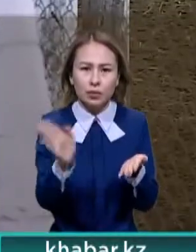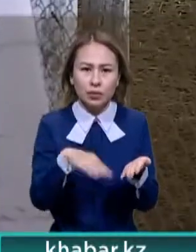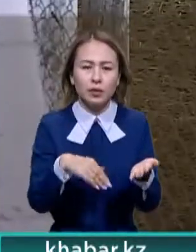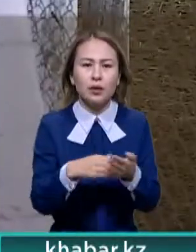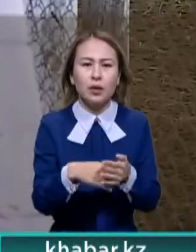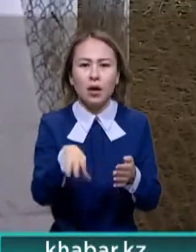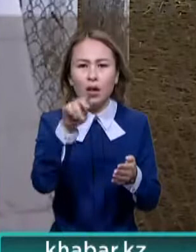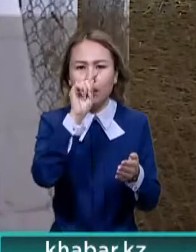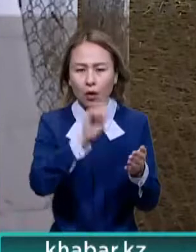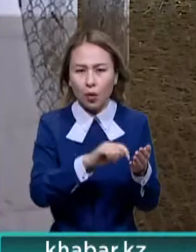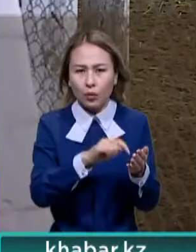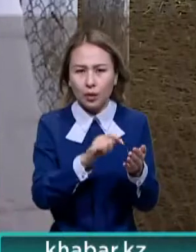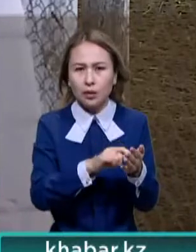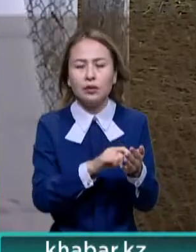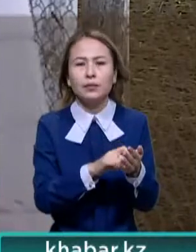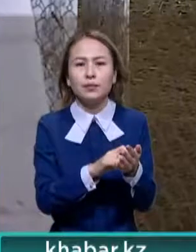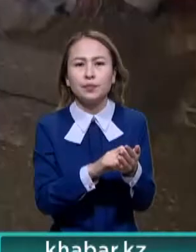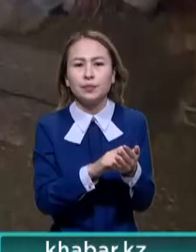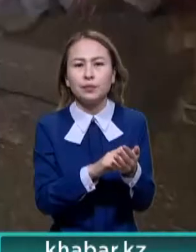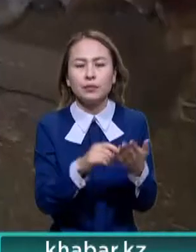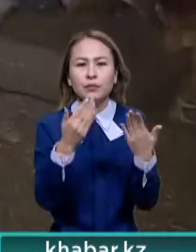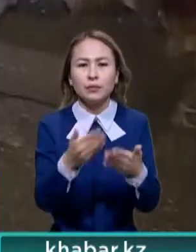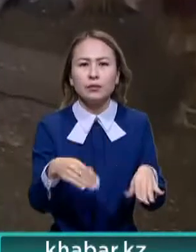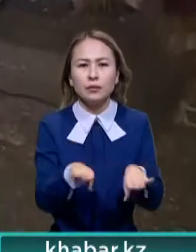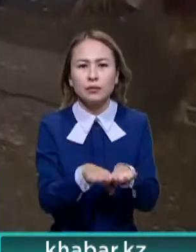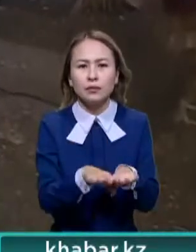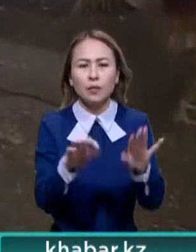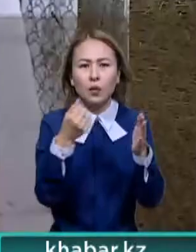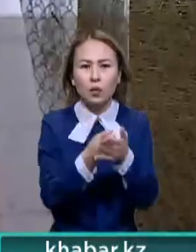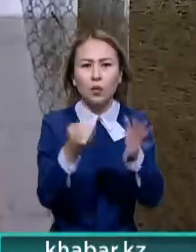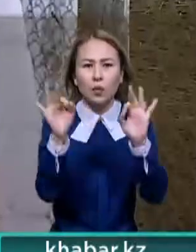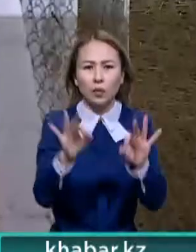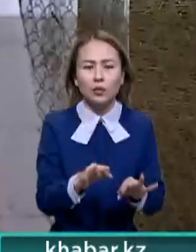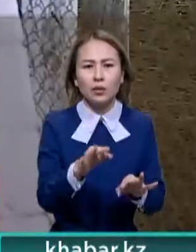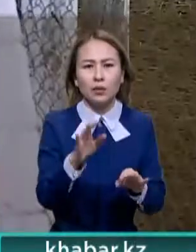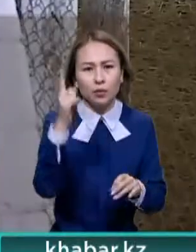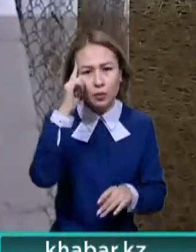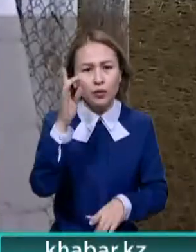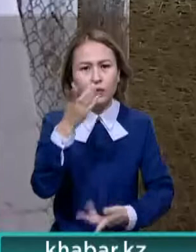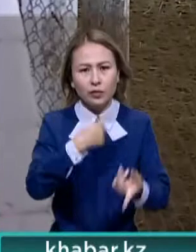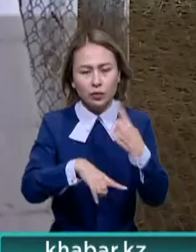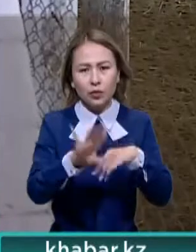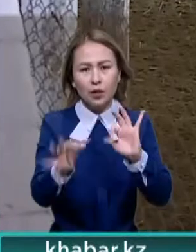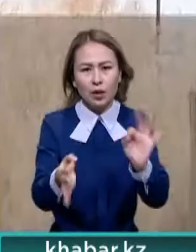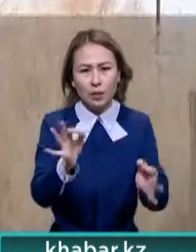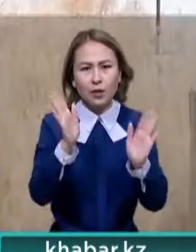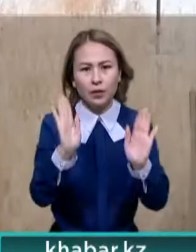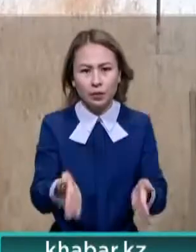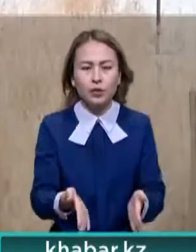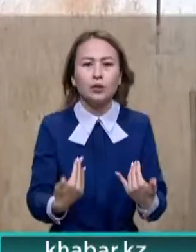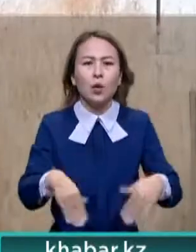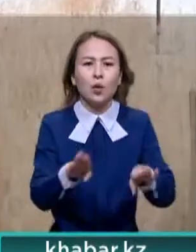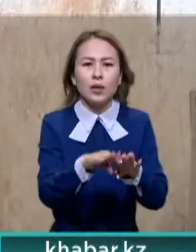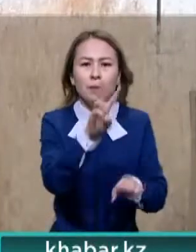алдық, тауықтарды алдық. Енді күзге дейін өз қалпына келет деп ойлаймыз.